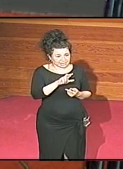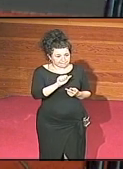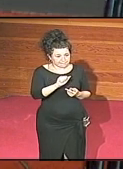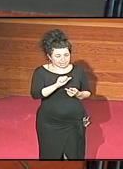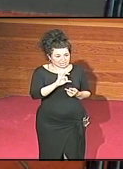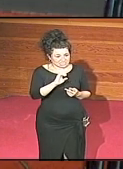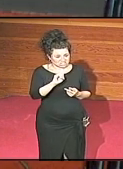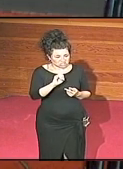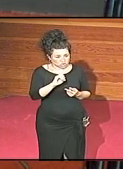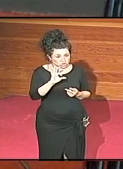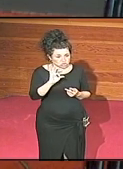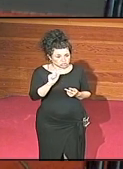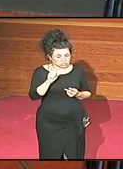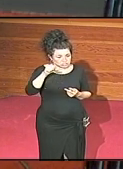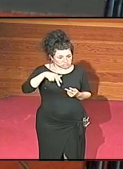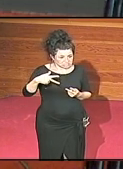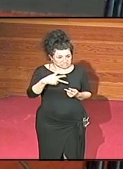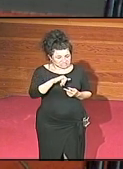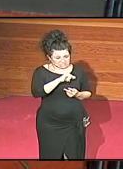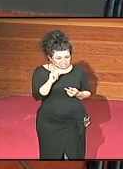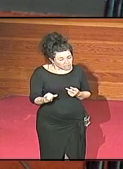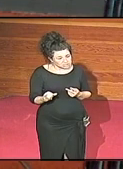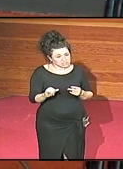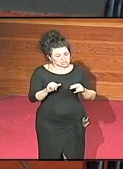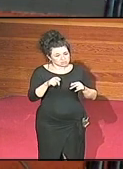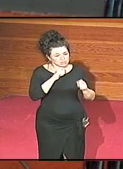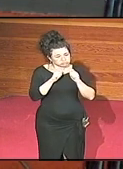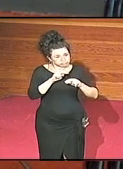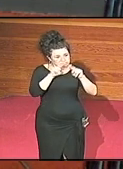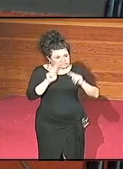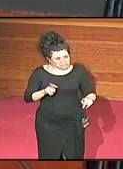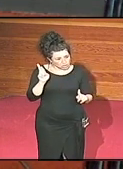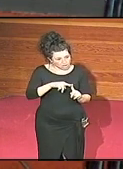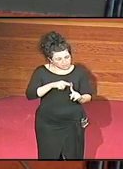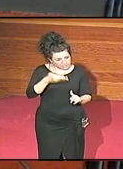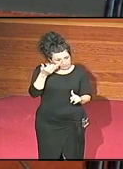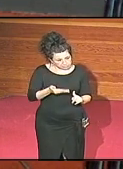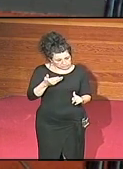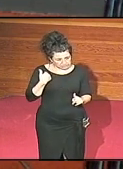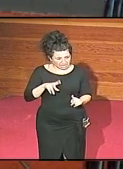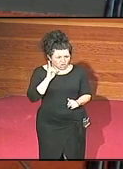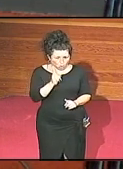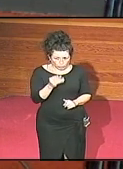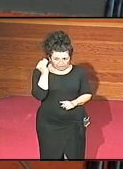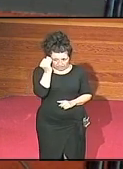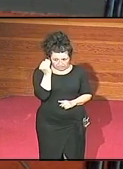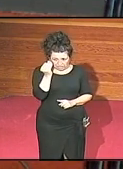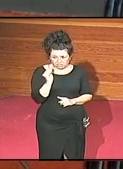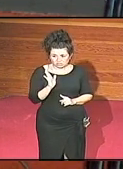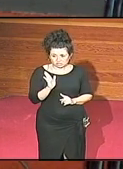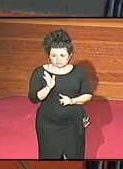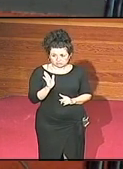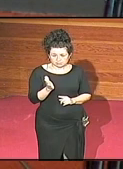kasetaritzan erreferentea handia dena Espainiako estatuan eta enbatokitan. Ja jubilatuta dagoela uste dut. Eta joan